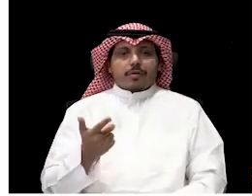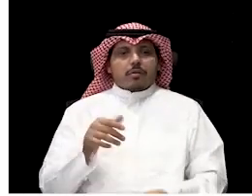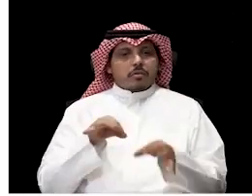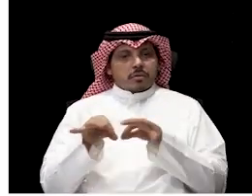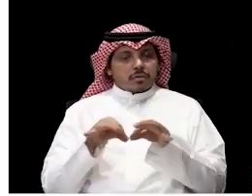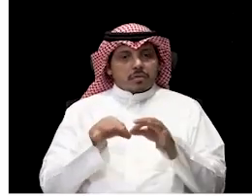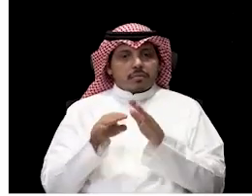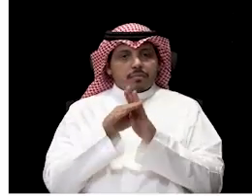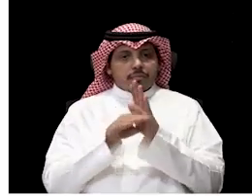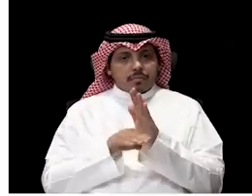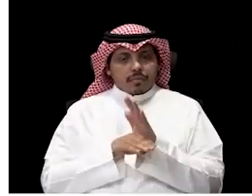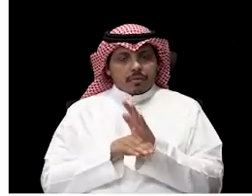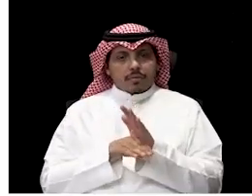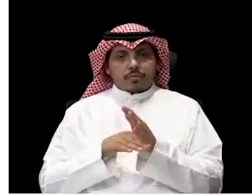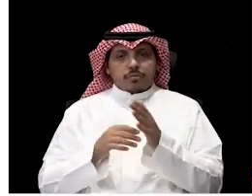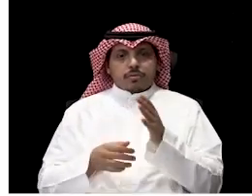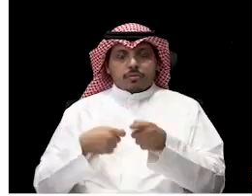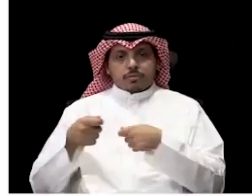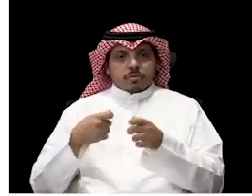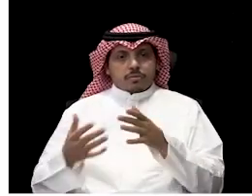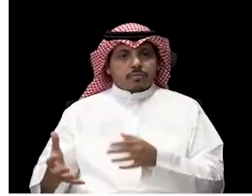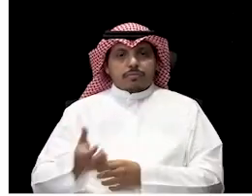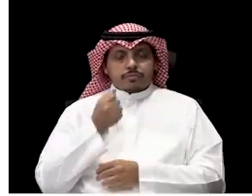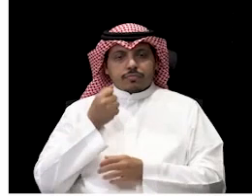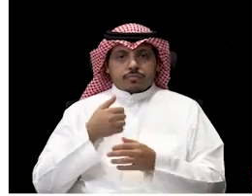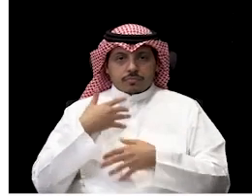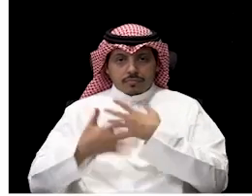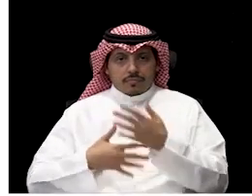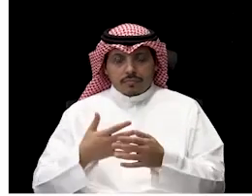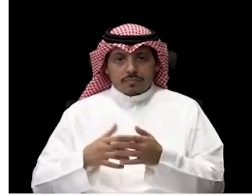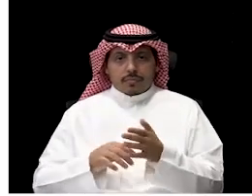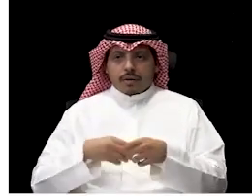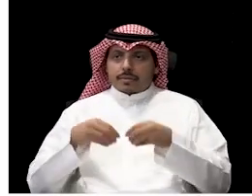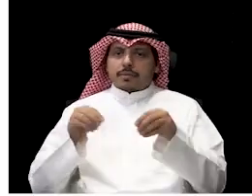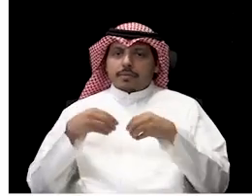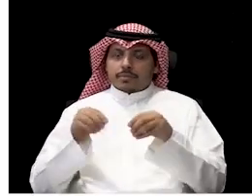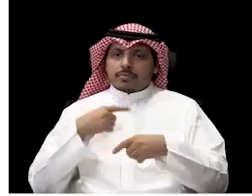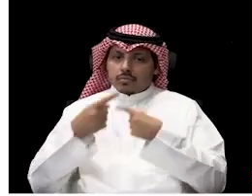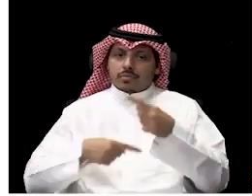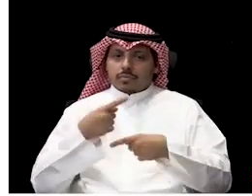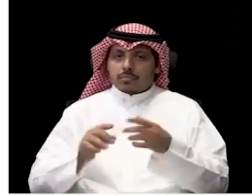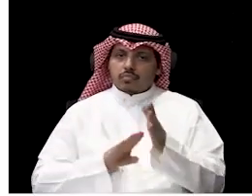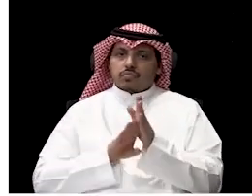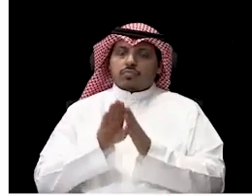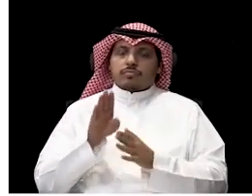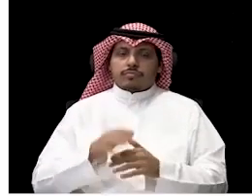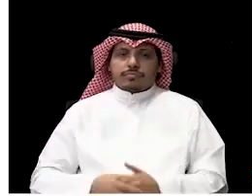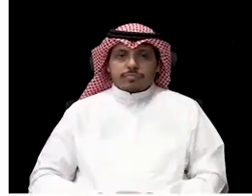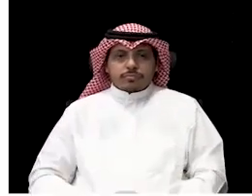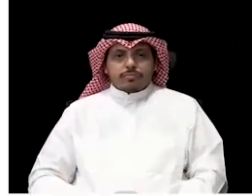والبرامج، وهذا يحقق للأنشطة الاقتصادية الحركة والإنتاج المستمر والازدهار.